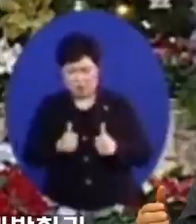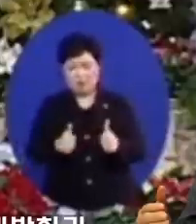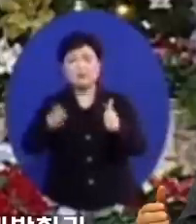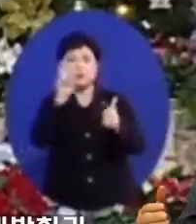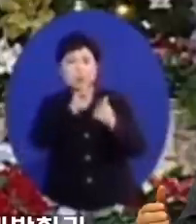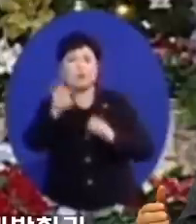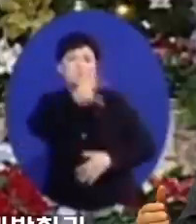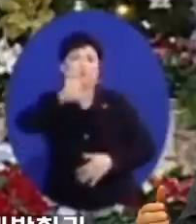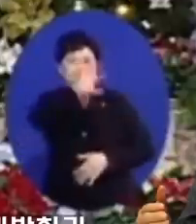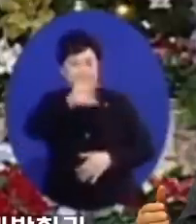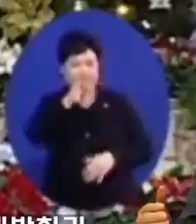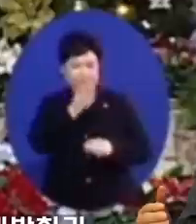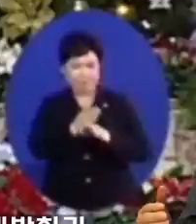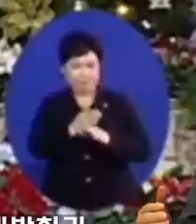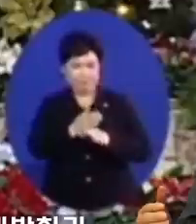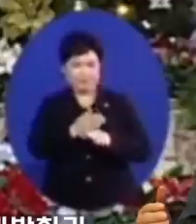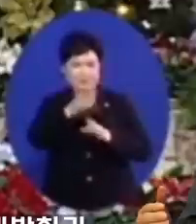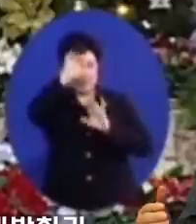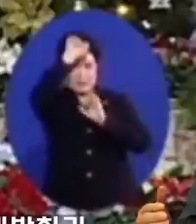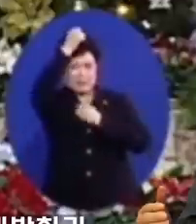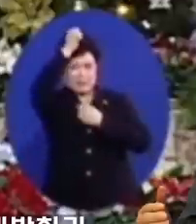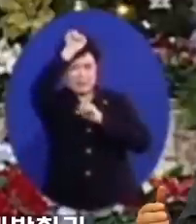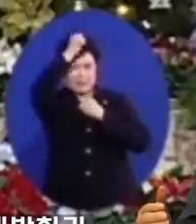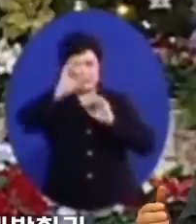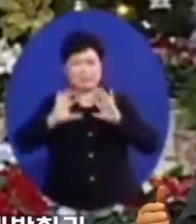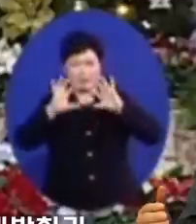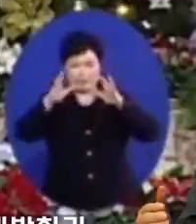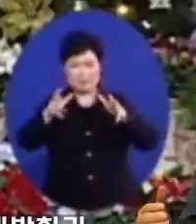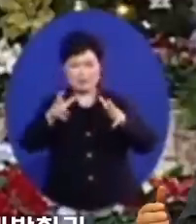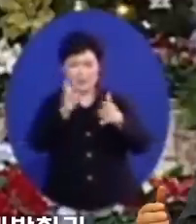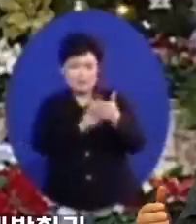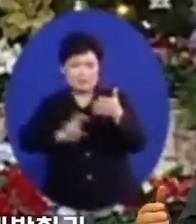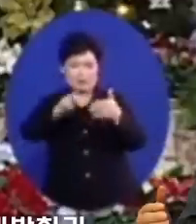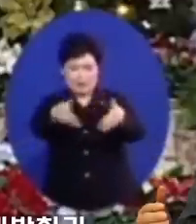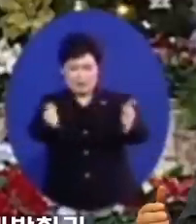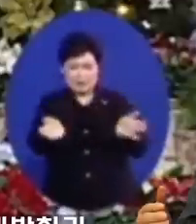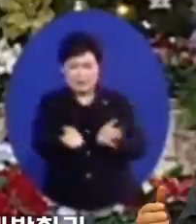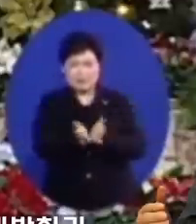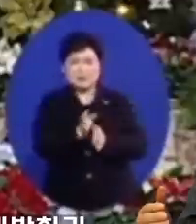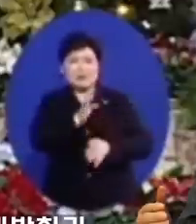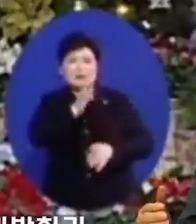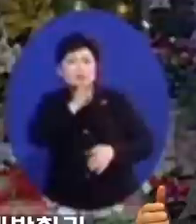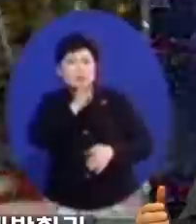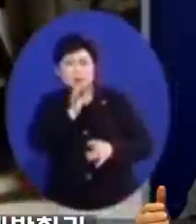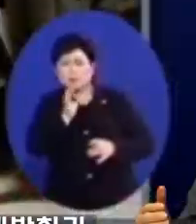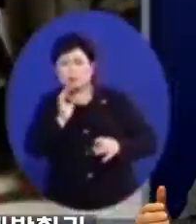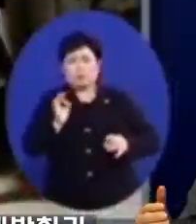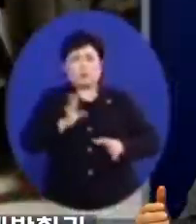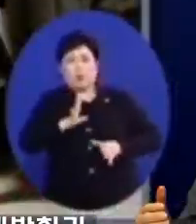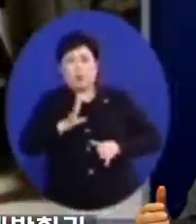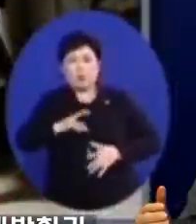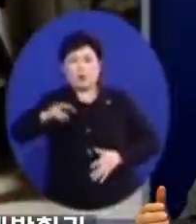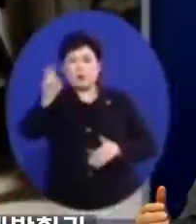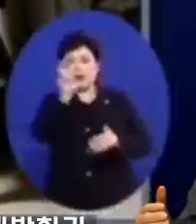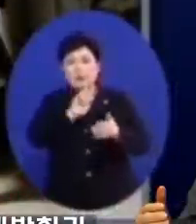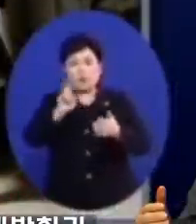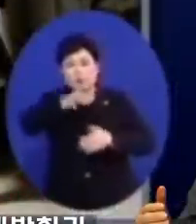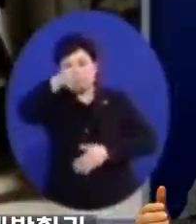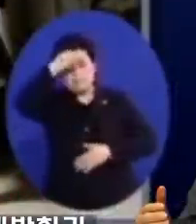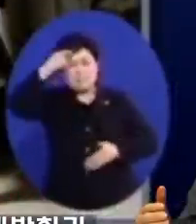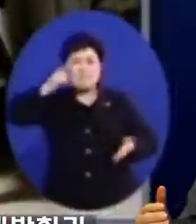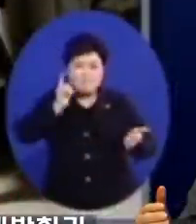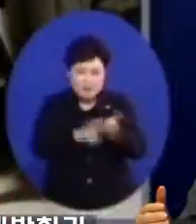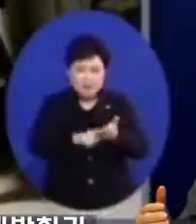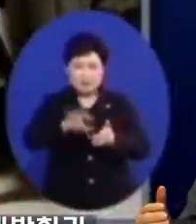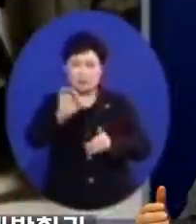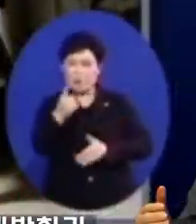했습니다. 나폴리 대성당의 소년 성가 대원으로 노래를 하다가 그곳에서 거의 천부적인 성악 소질이 발견되어 오페라까지 쓸 수